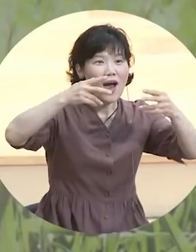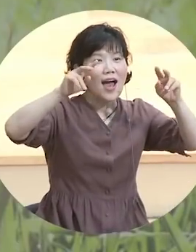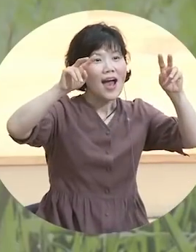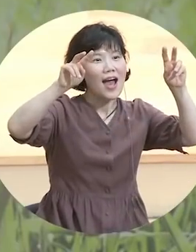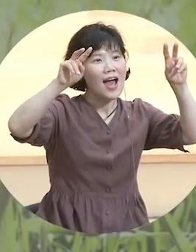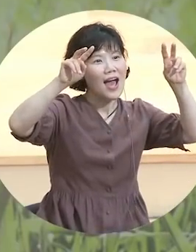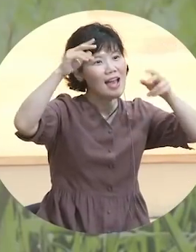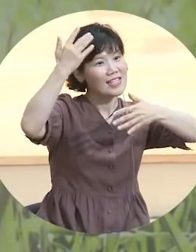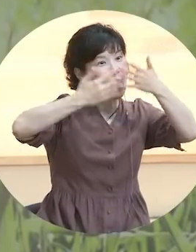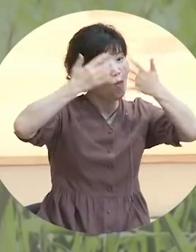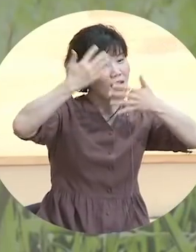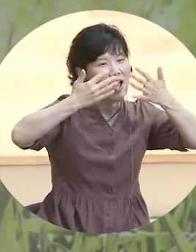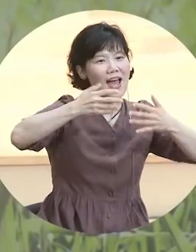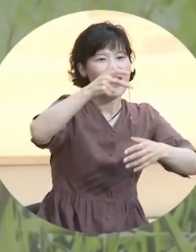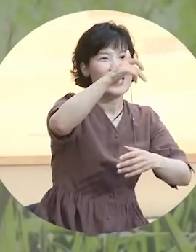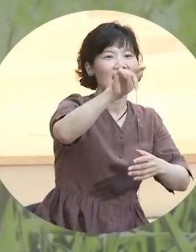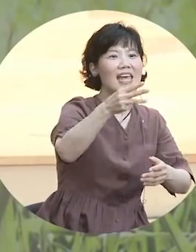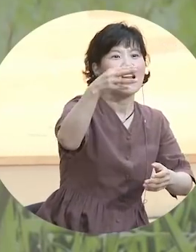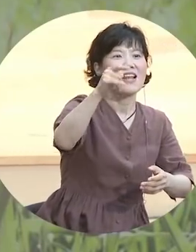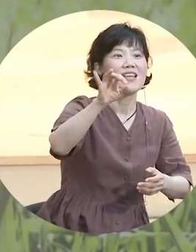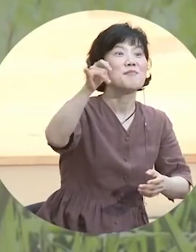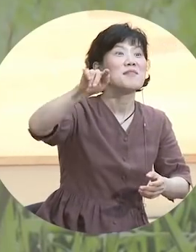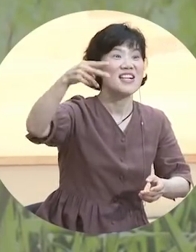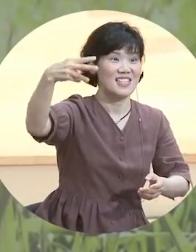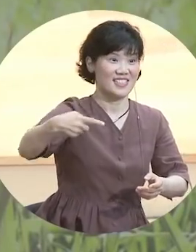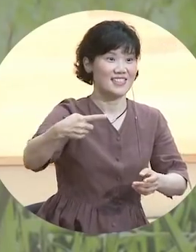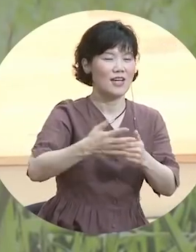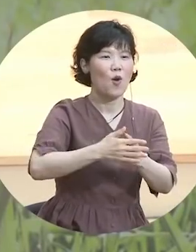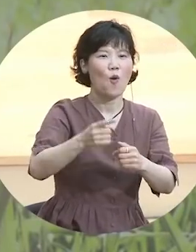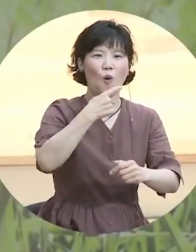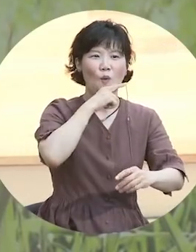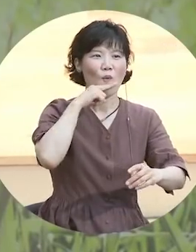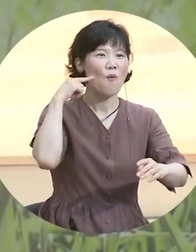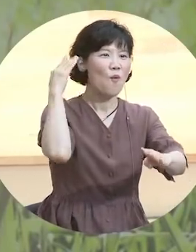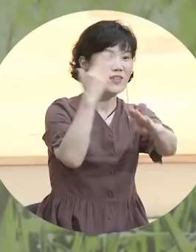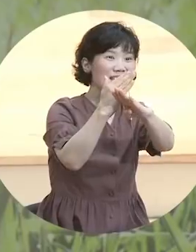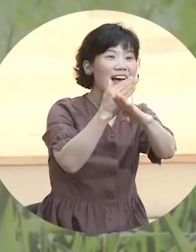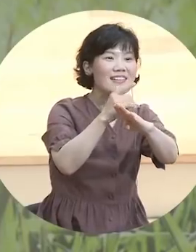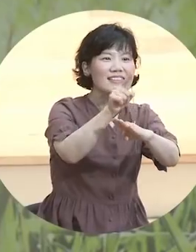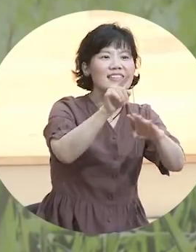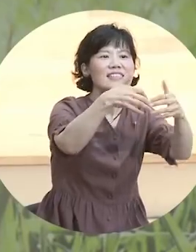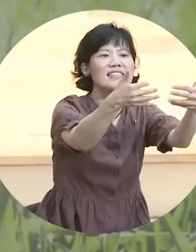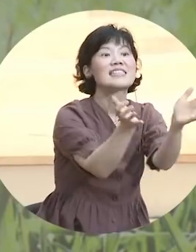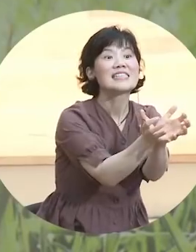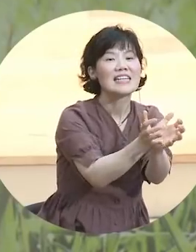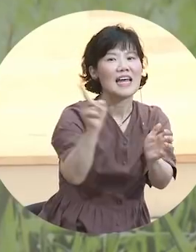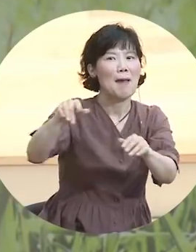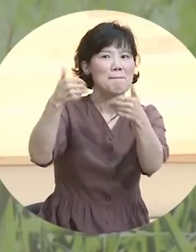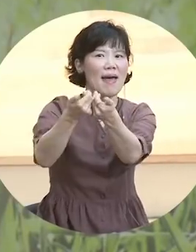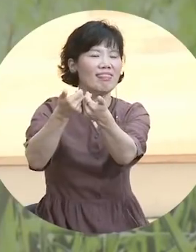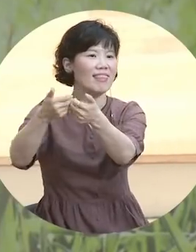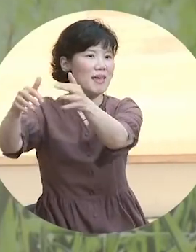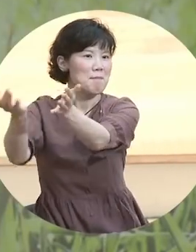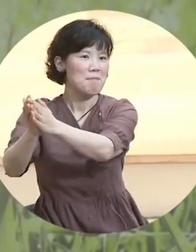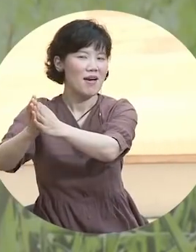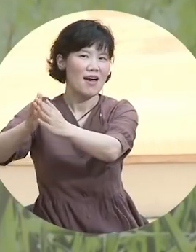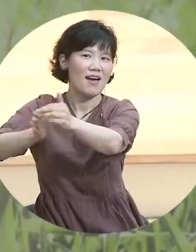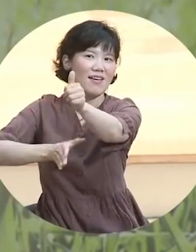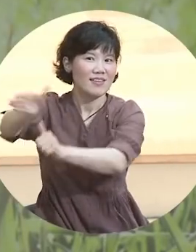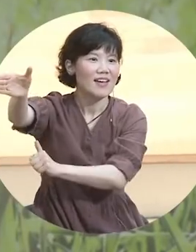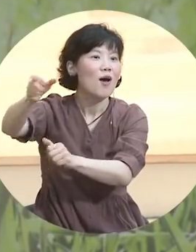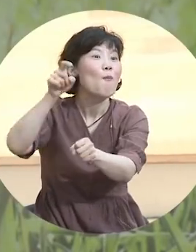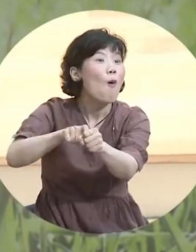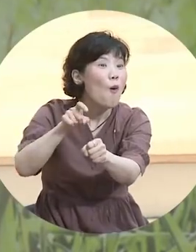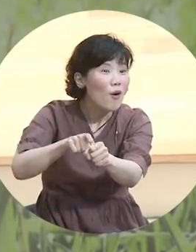유명하죠. 킬링필드라고. 공산주의 정권이었던 크메르 루즈의 반대파를 제거할 그런 목적으로